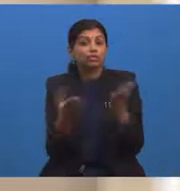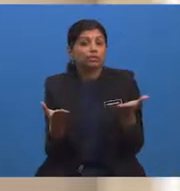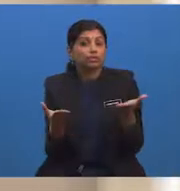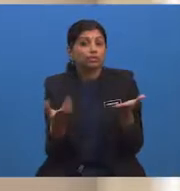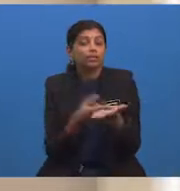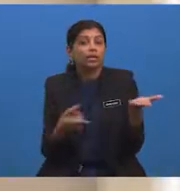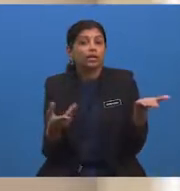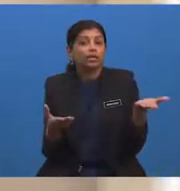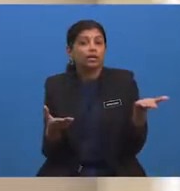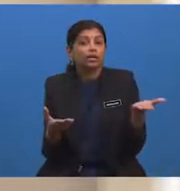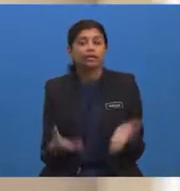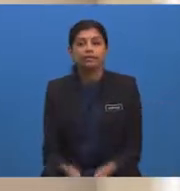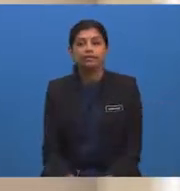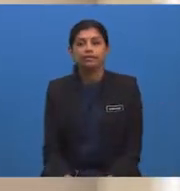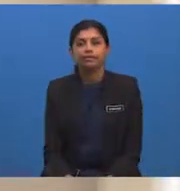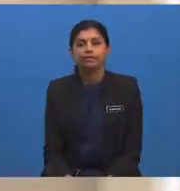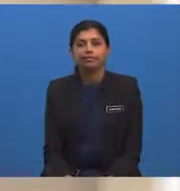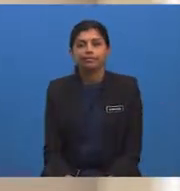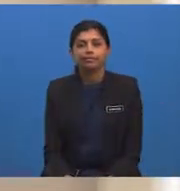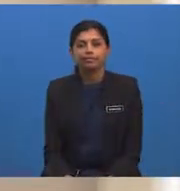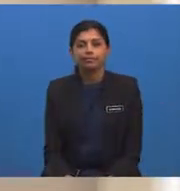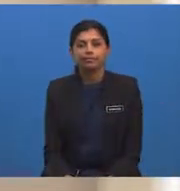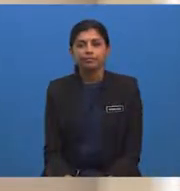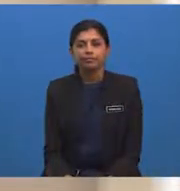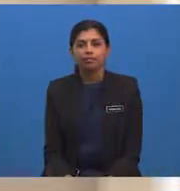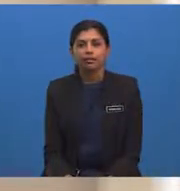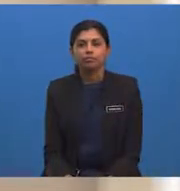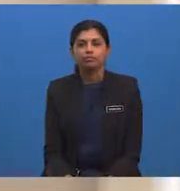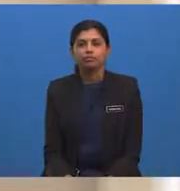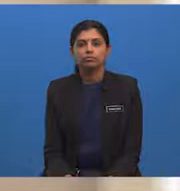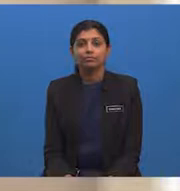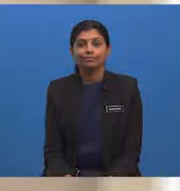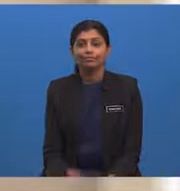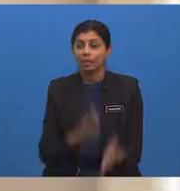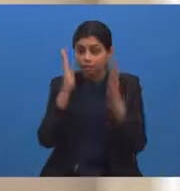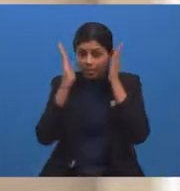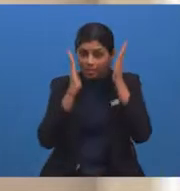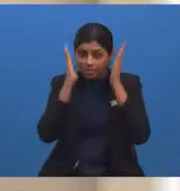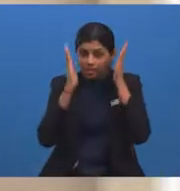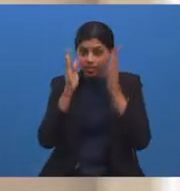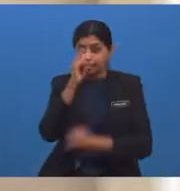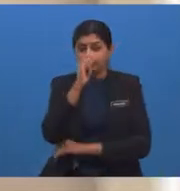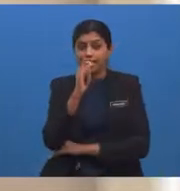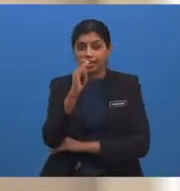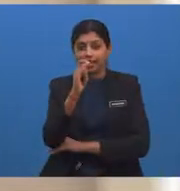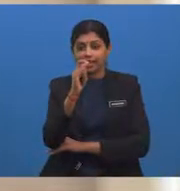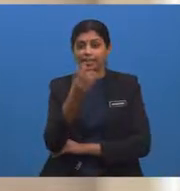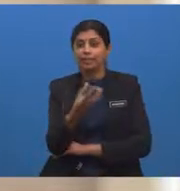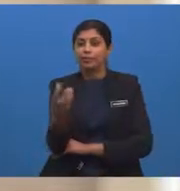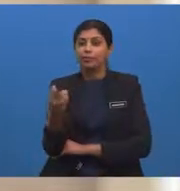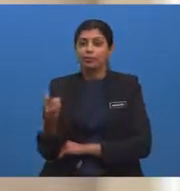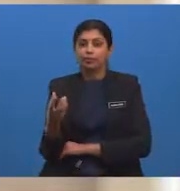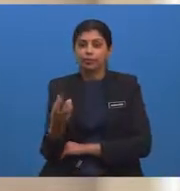masih mengamalkan pemerintahan beraja sehingga sekarang adalah seperti Malaysia, Thailand, Brunei